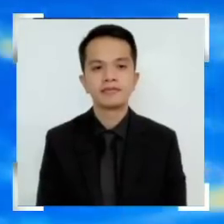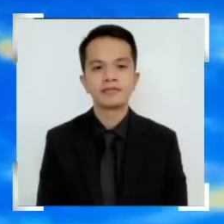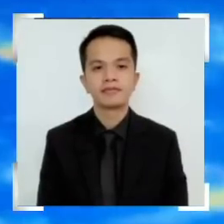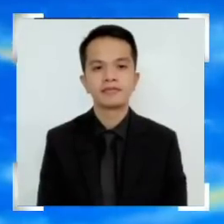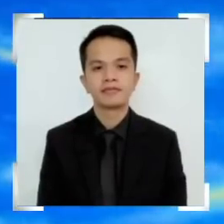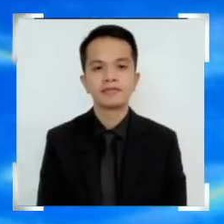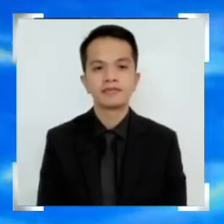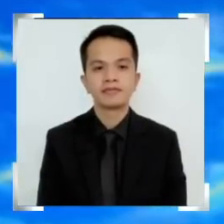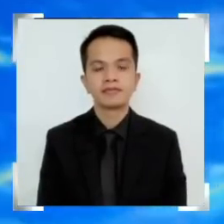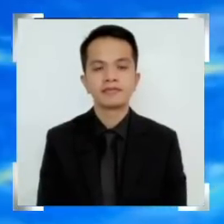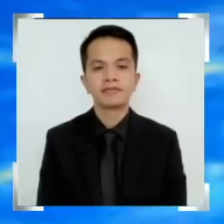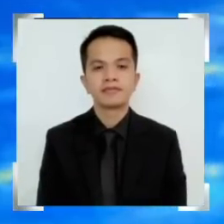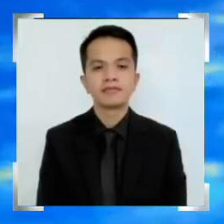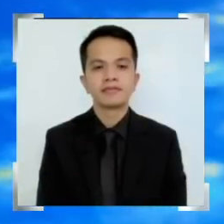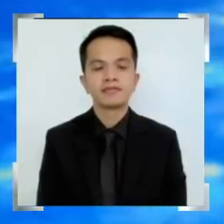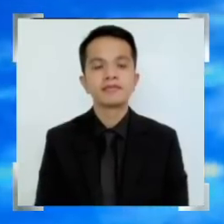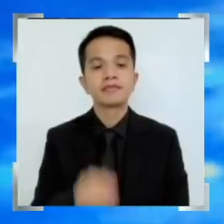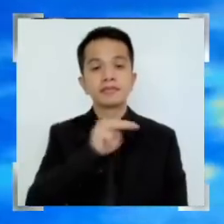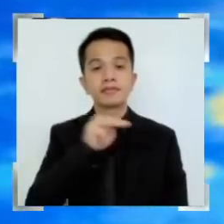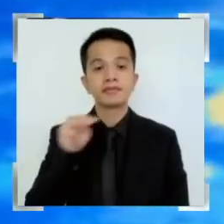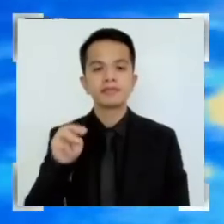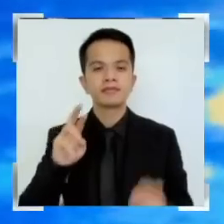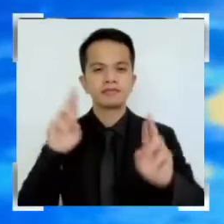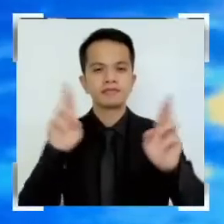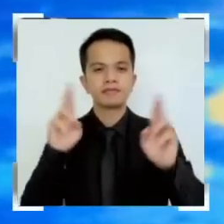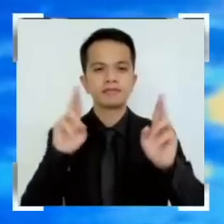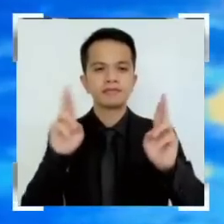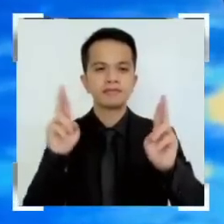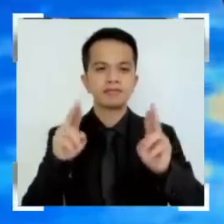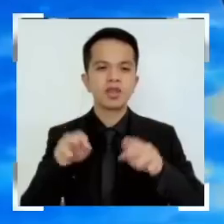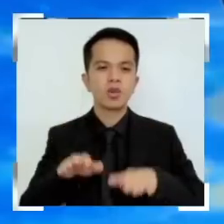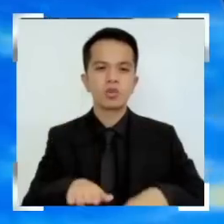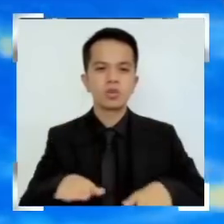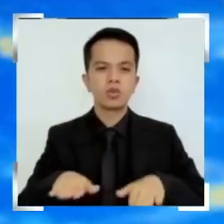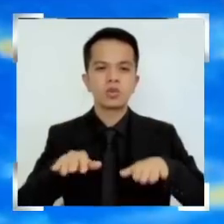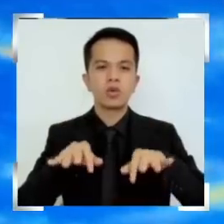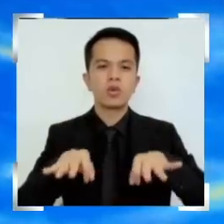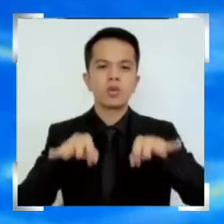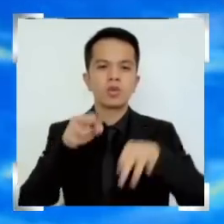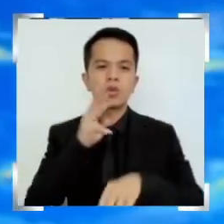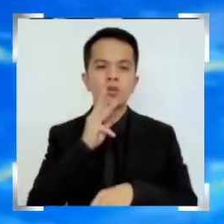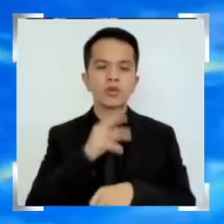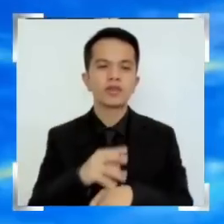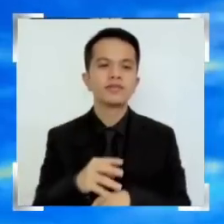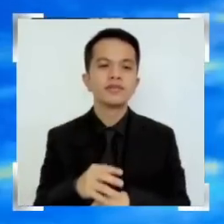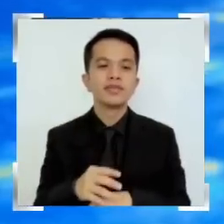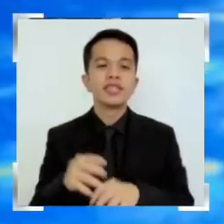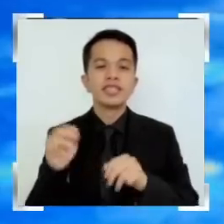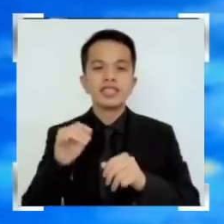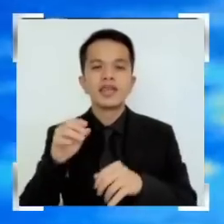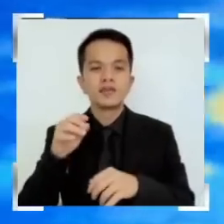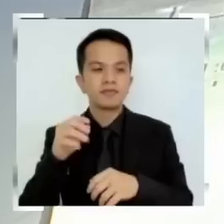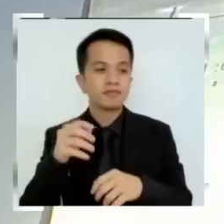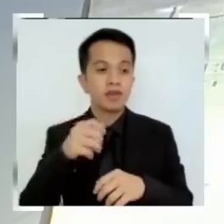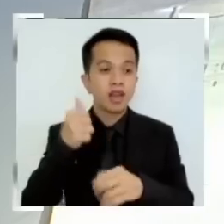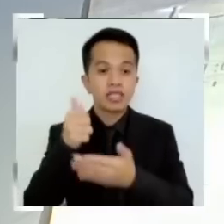Sa Metro Manila, naghahanda na rin para sa posibleng pagbaha at search and rescue operations kung kinakailangan. Mula sa Valenzuela